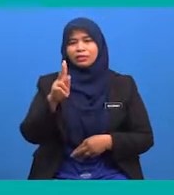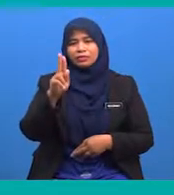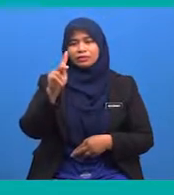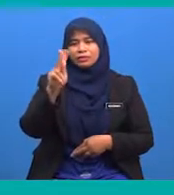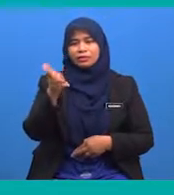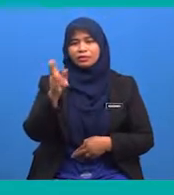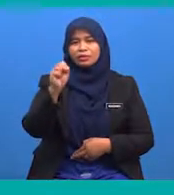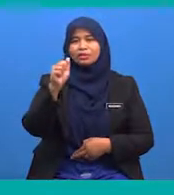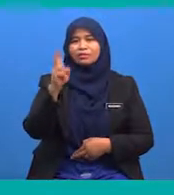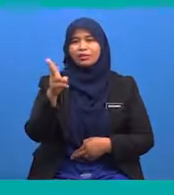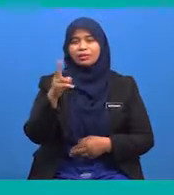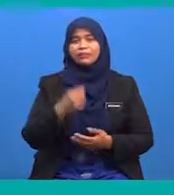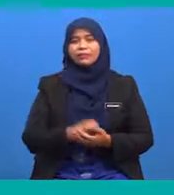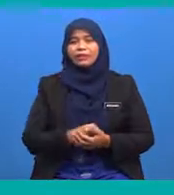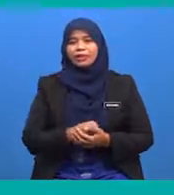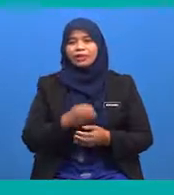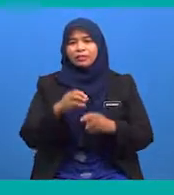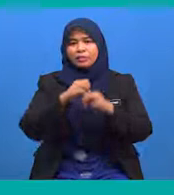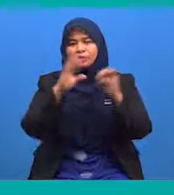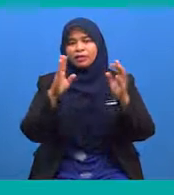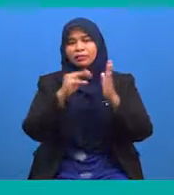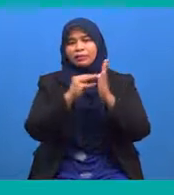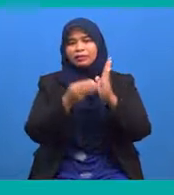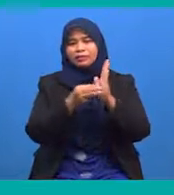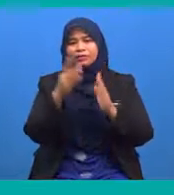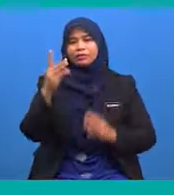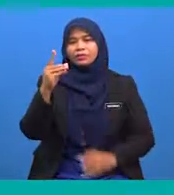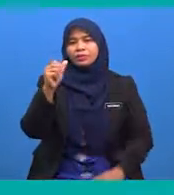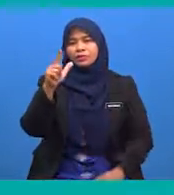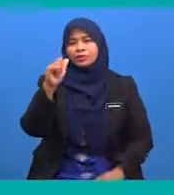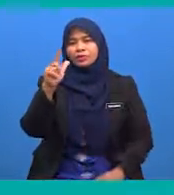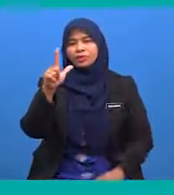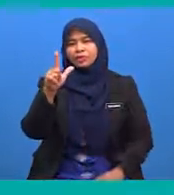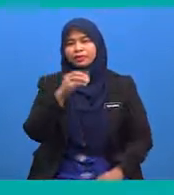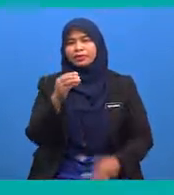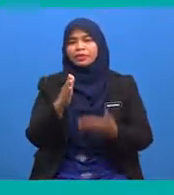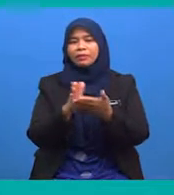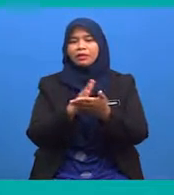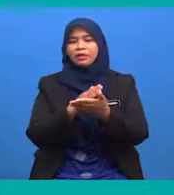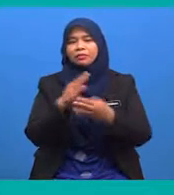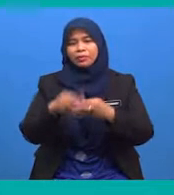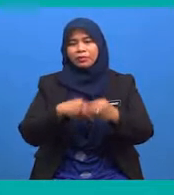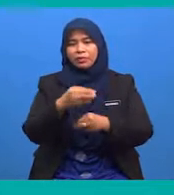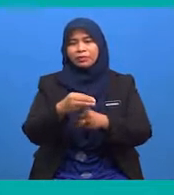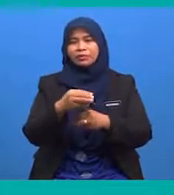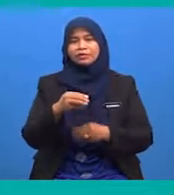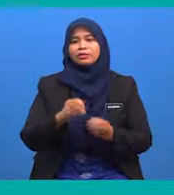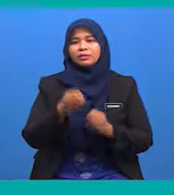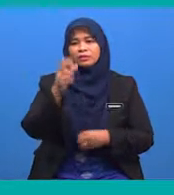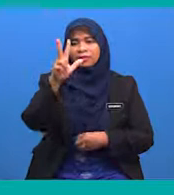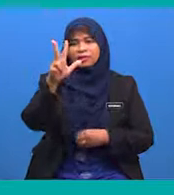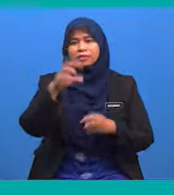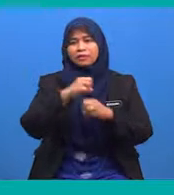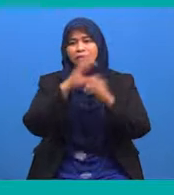Kedua, menyatakan maksud dan dalil nakli menyapu balutan. Ketiga,